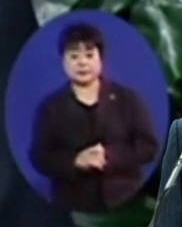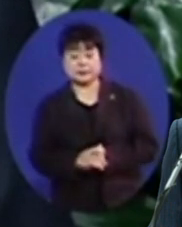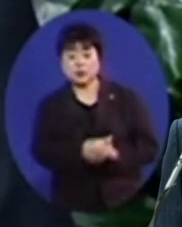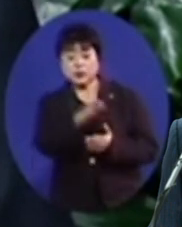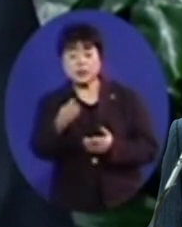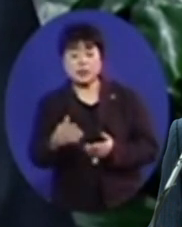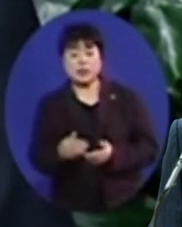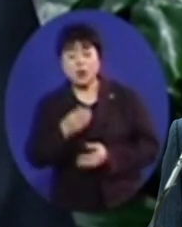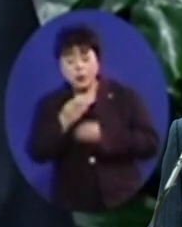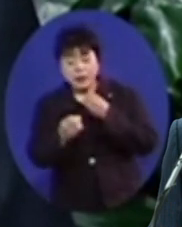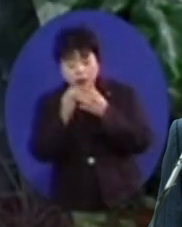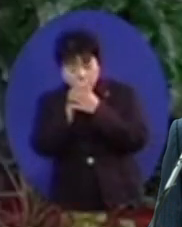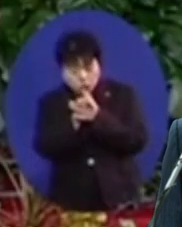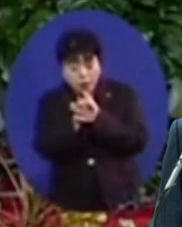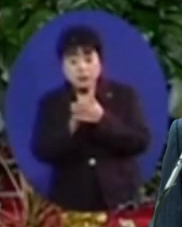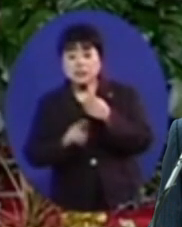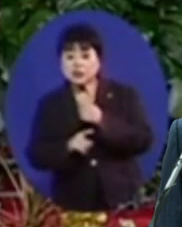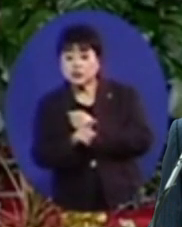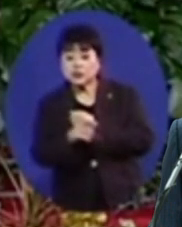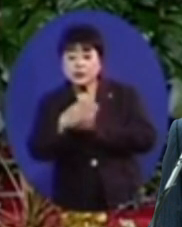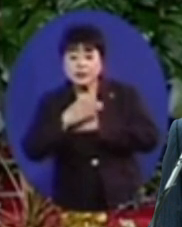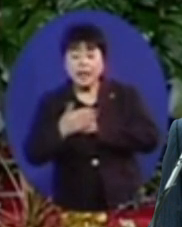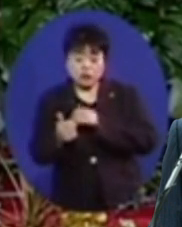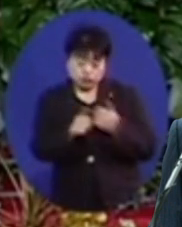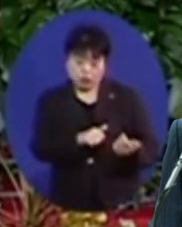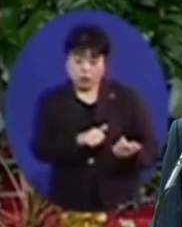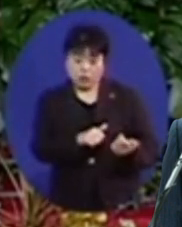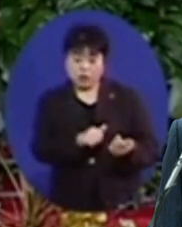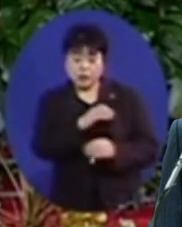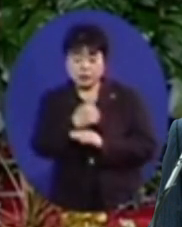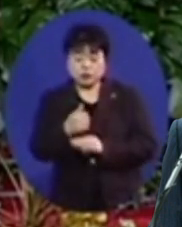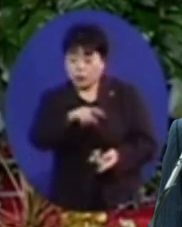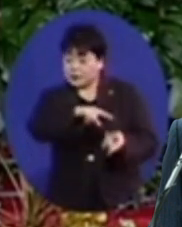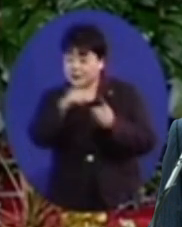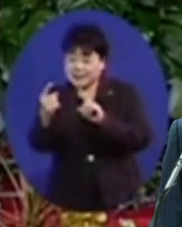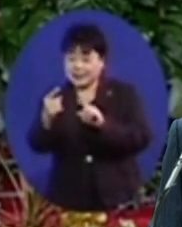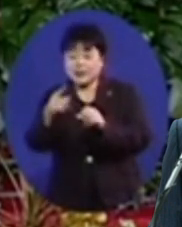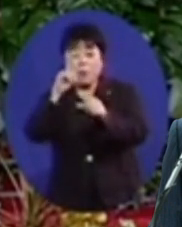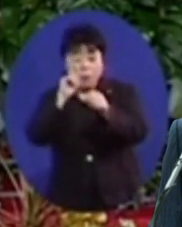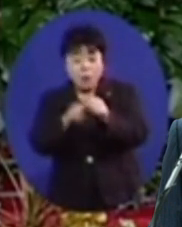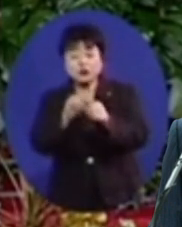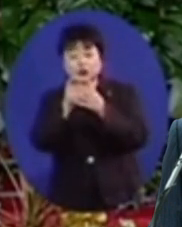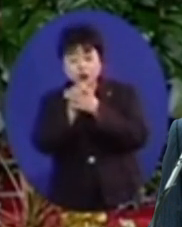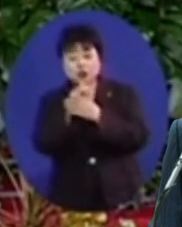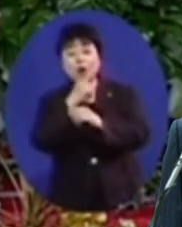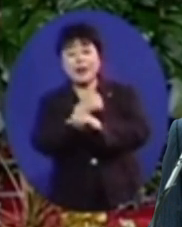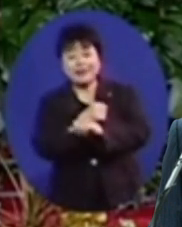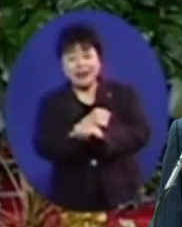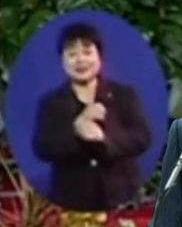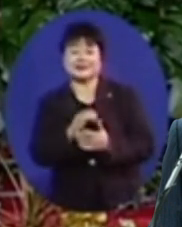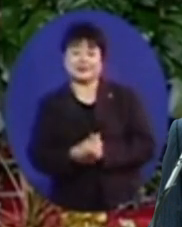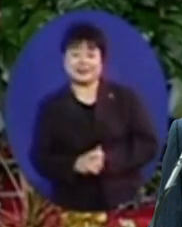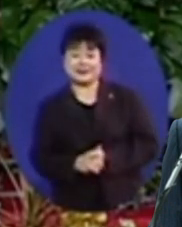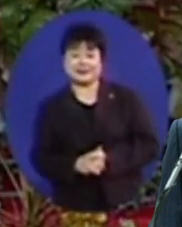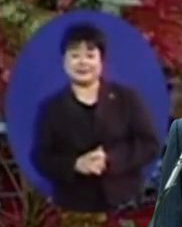우리가 늘 회개하고 기도하는 것은 내가 죽고 그리스도가 살기 위해서 기도하는 것입니다.